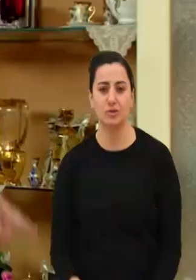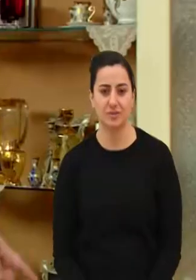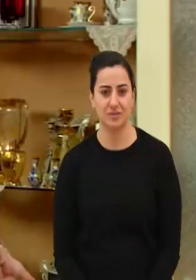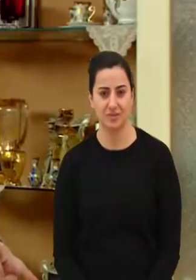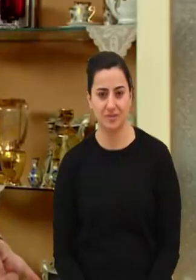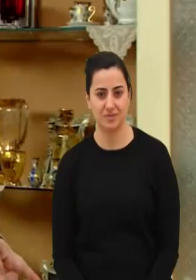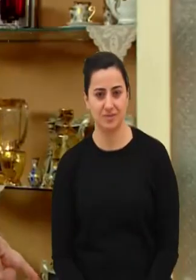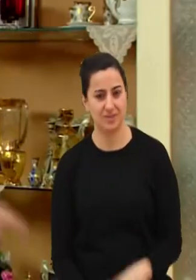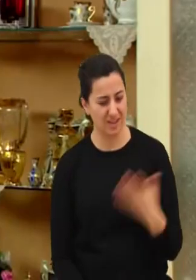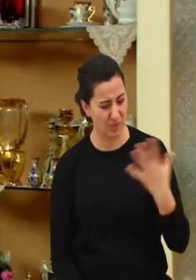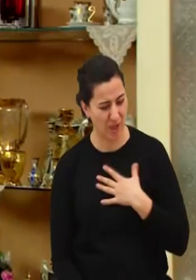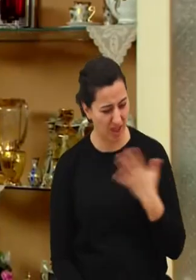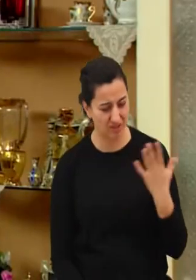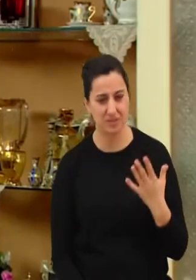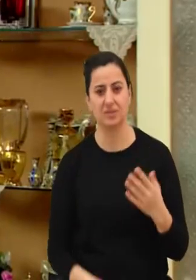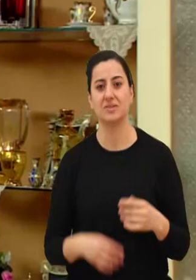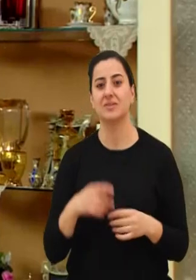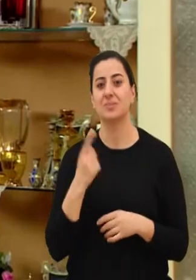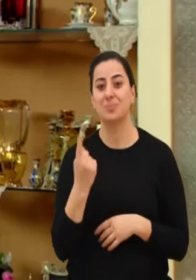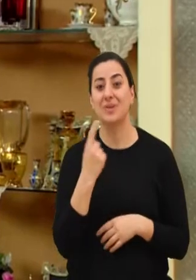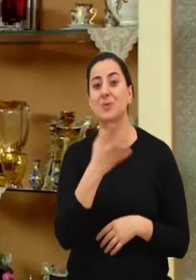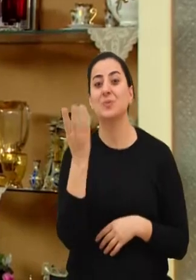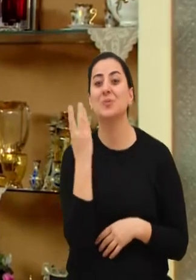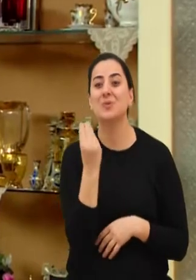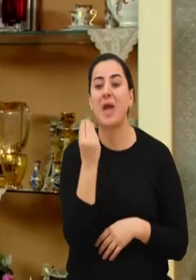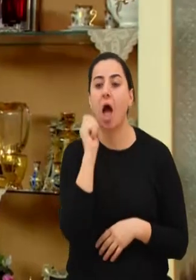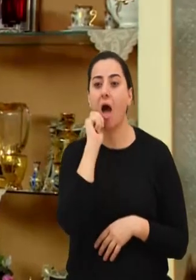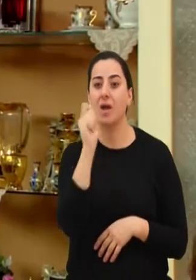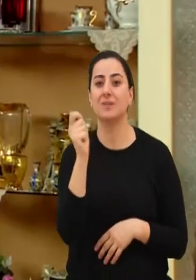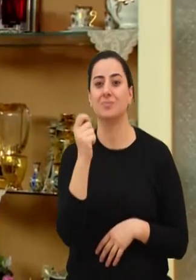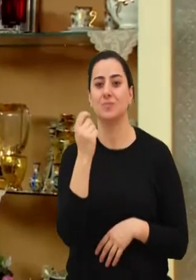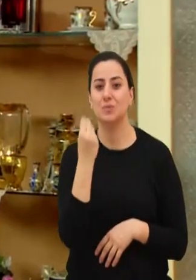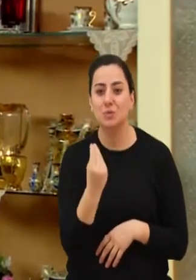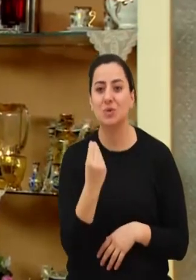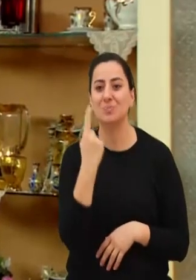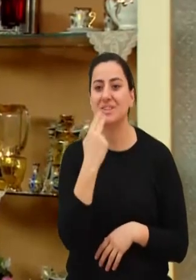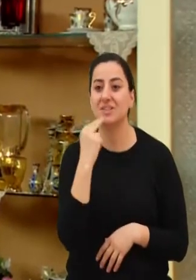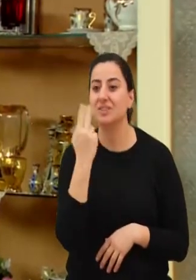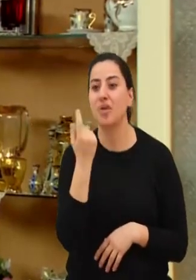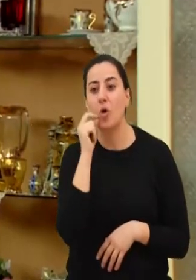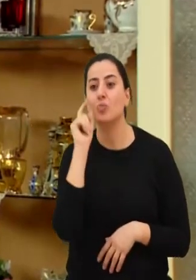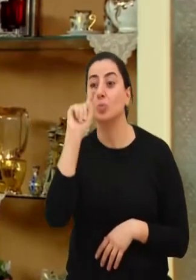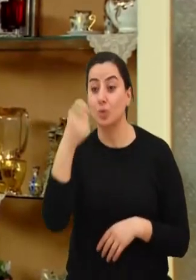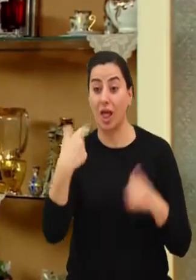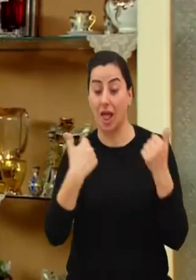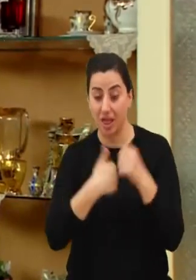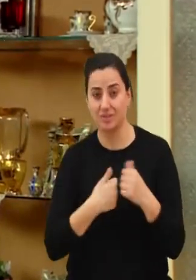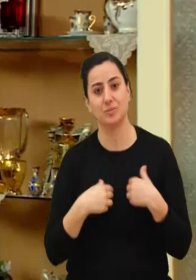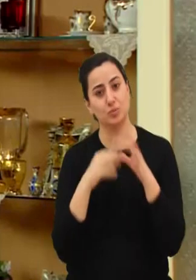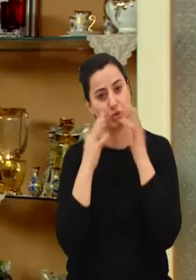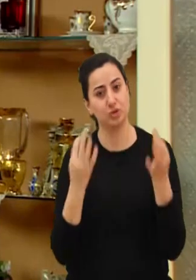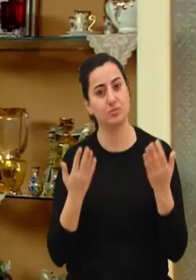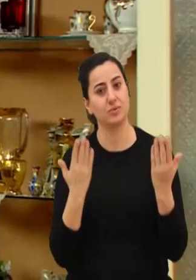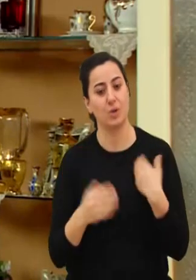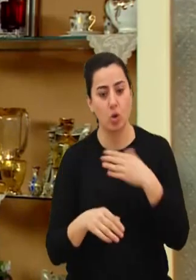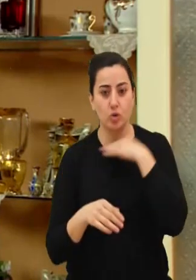Gülüm ayağını halaya vallahi bir... Hay bir taneniz gidip de böyle adam gibi şöyle düzgün birini bulup da evlenseniz vallahi billahi